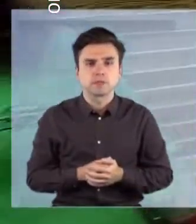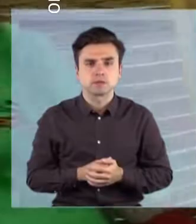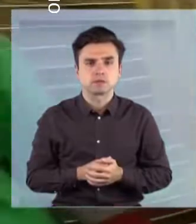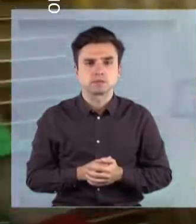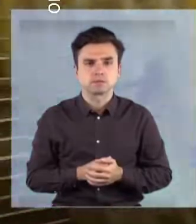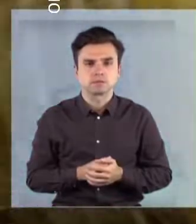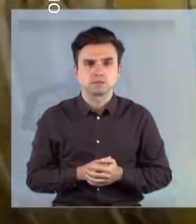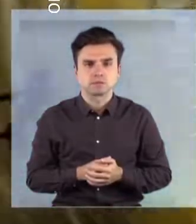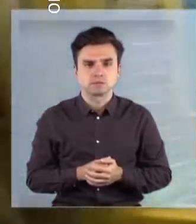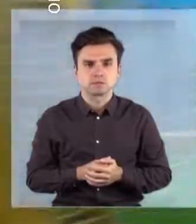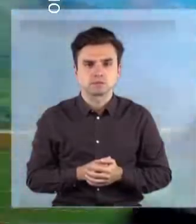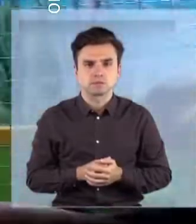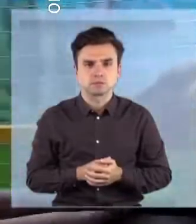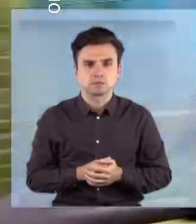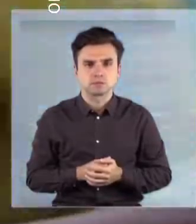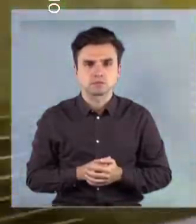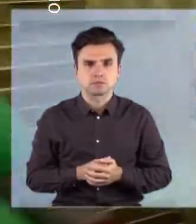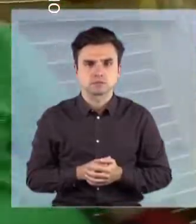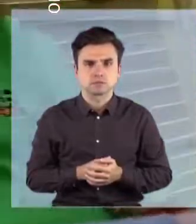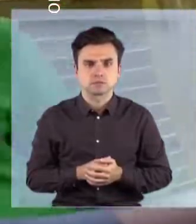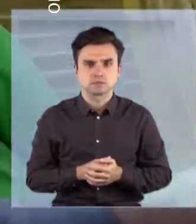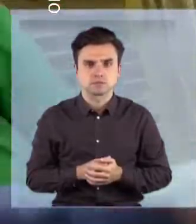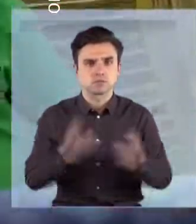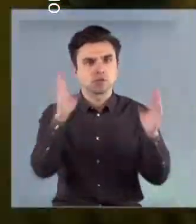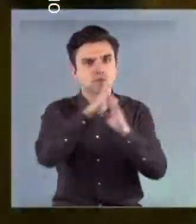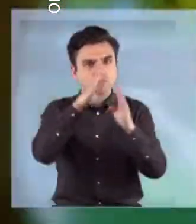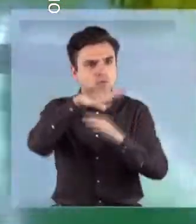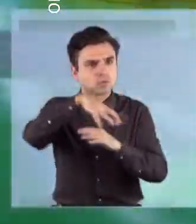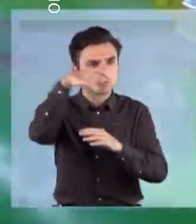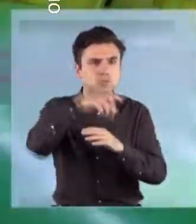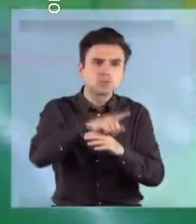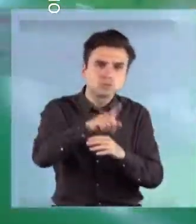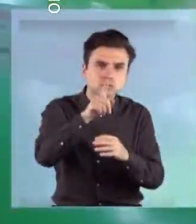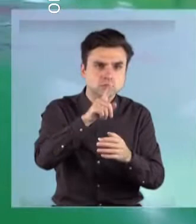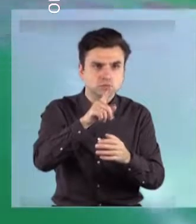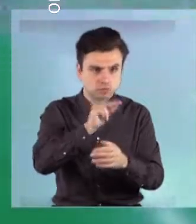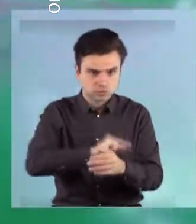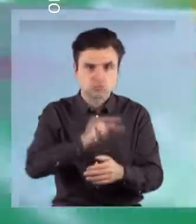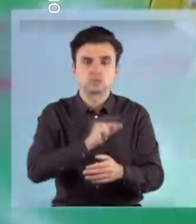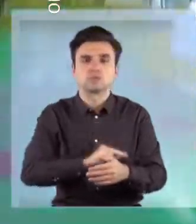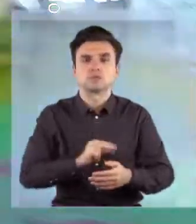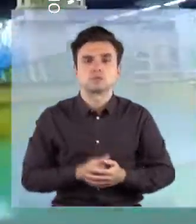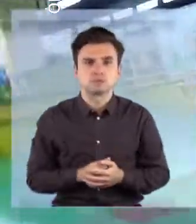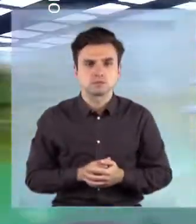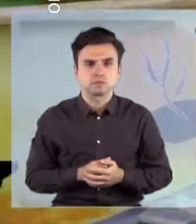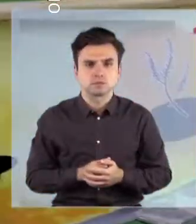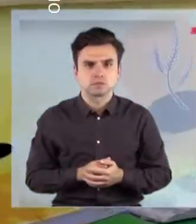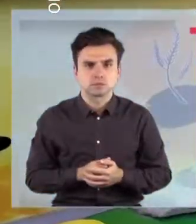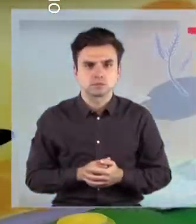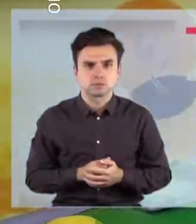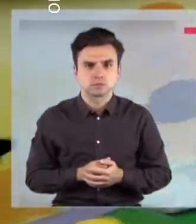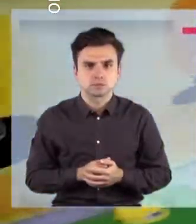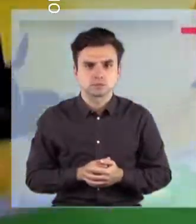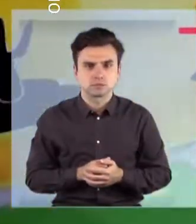чи відповідають умови та догляд за тваринами усіма нормам закону. Спочатку заходимо, як звичайні відвідувачі, без камери.